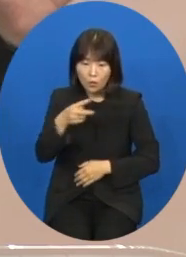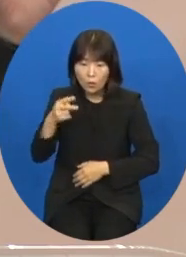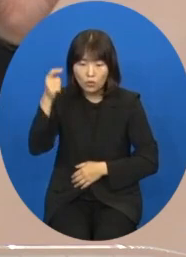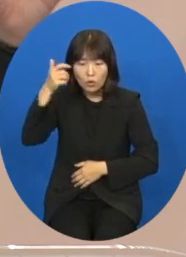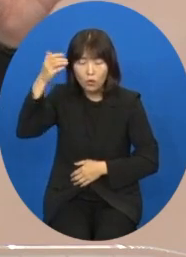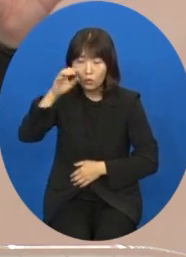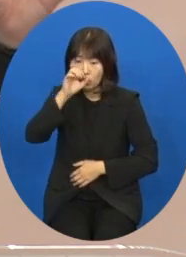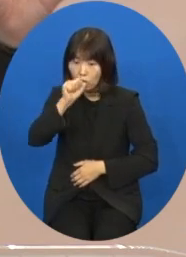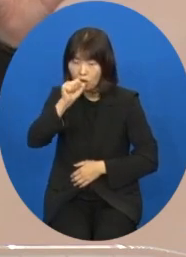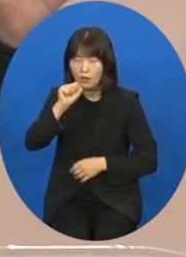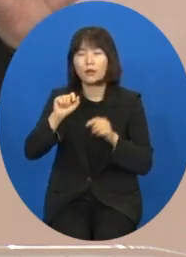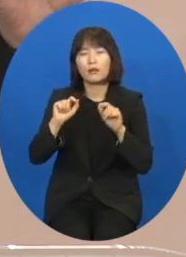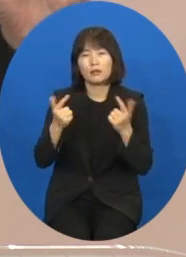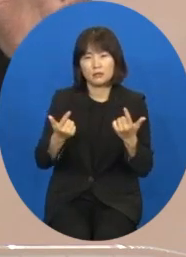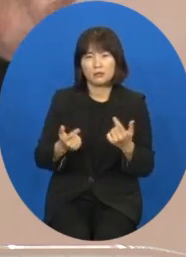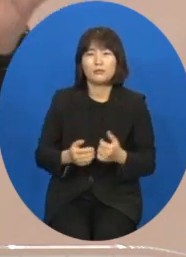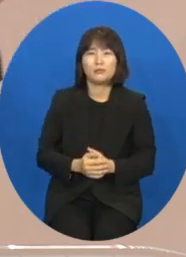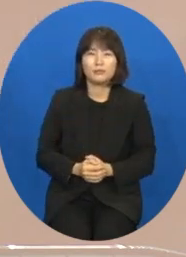것은 아니라는 거예요.